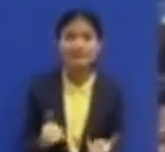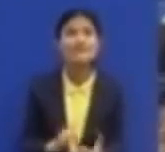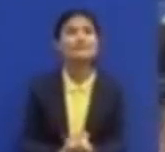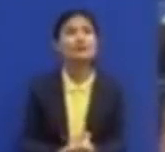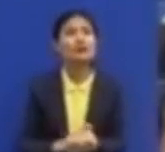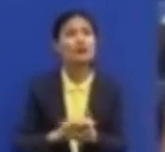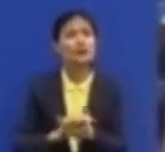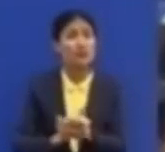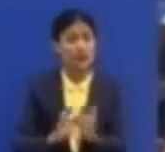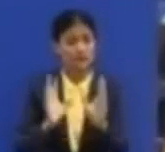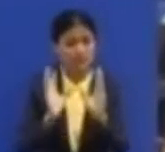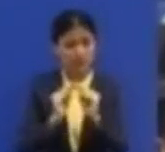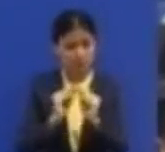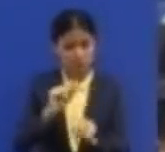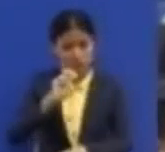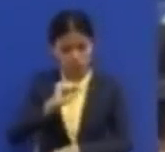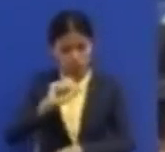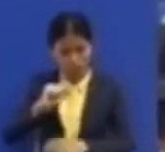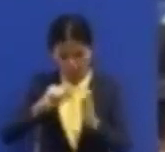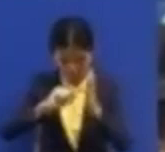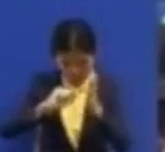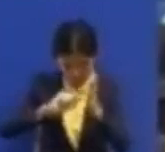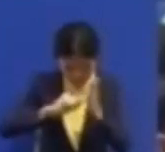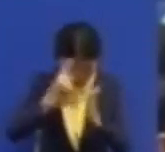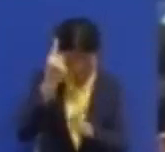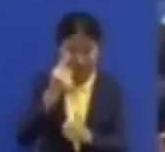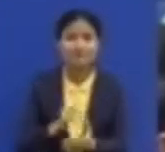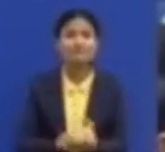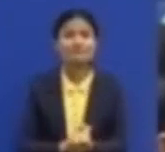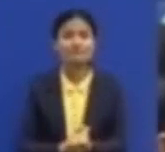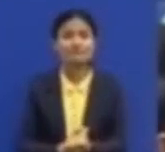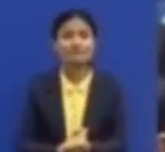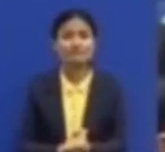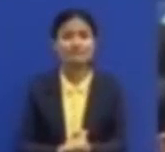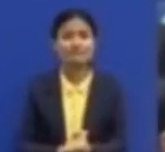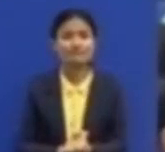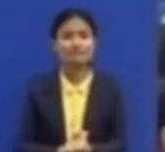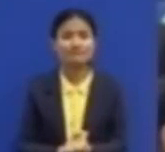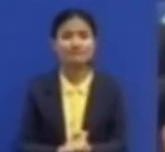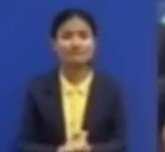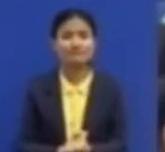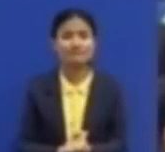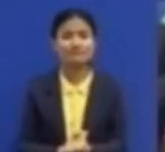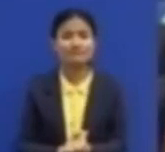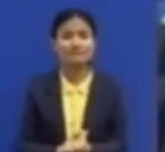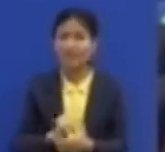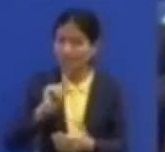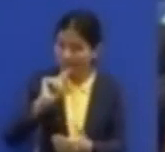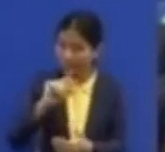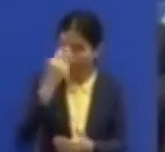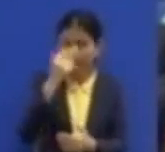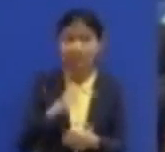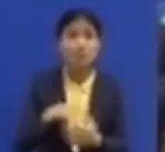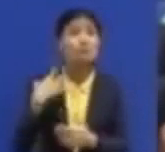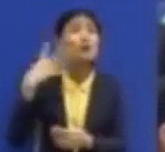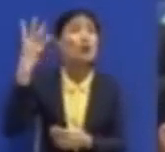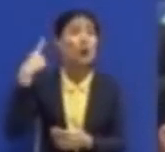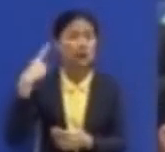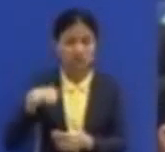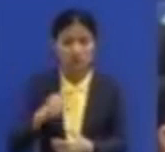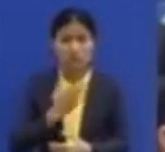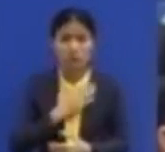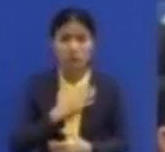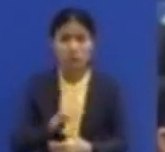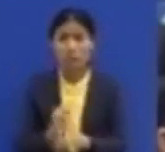เหมือนที่คุณพ่อได้พูดหลายครั้งผมใช้คำว่าคุณพ่อดีกว่าก็ผมเชื่ออย่างนั้นเมื่อวานผมก็ไปกราบพ่อ